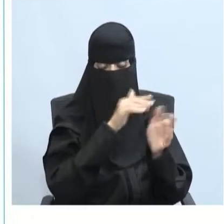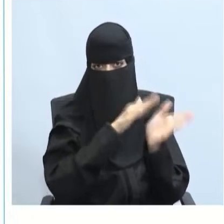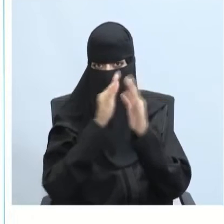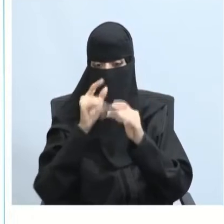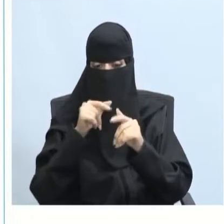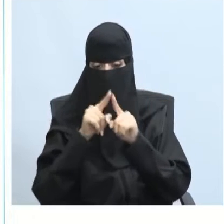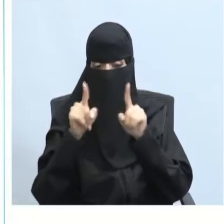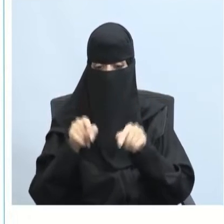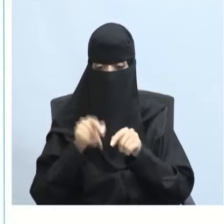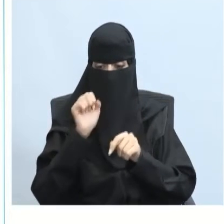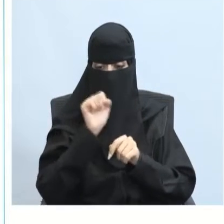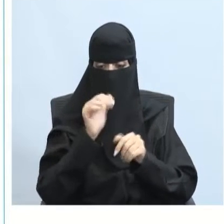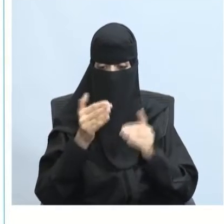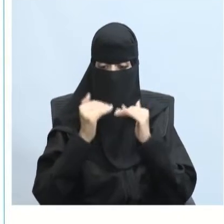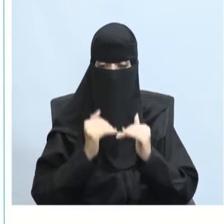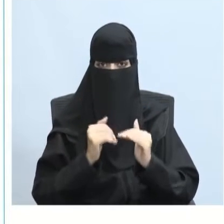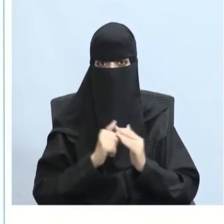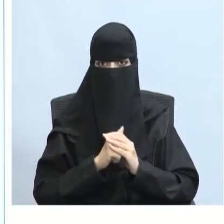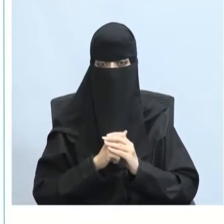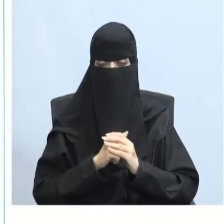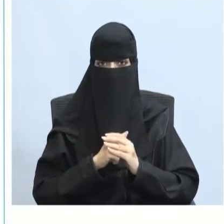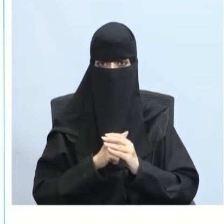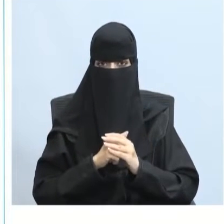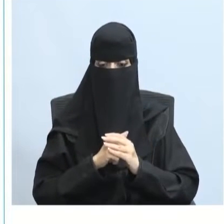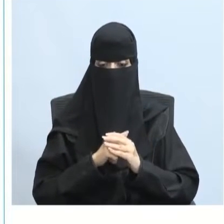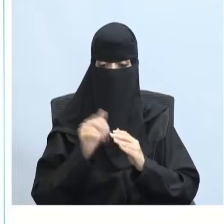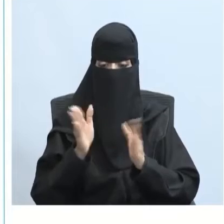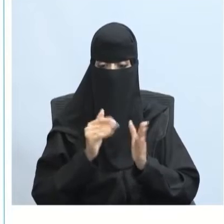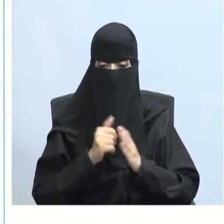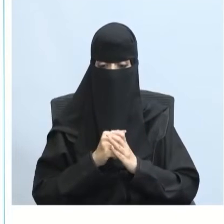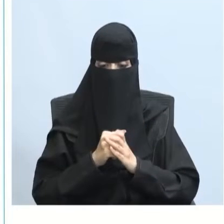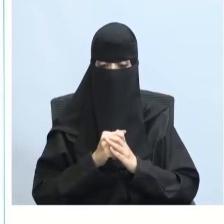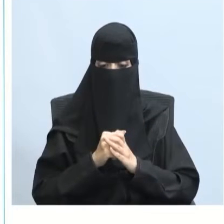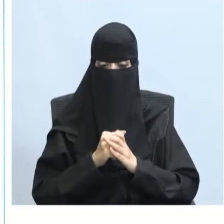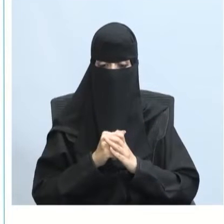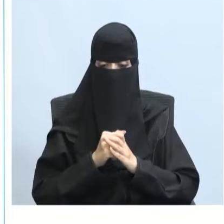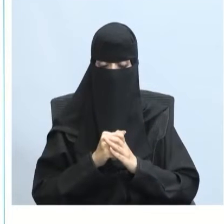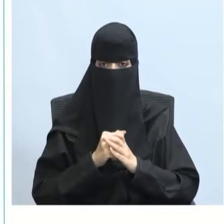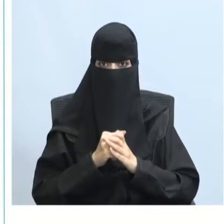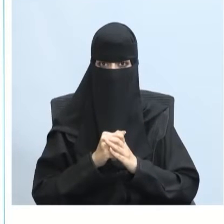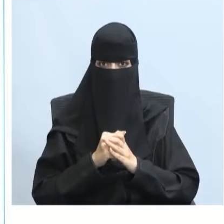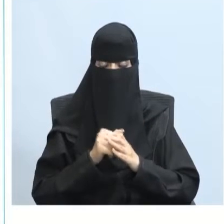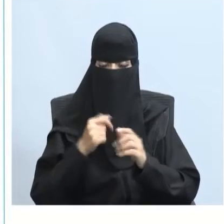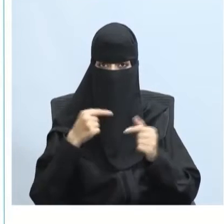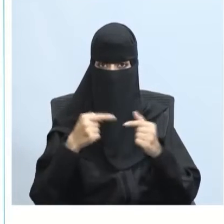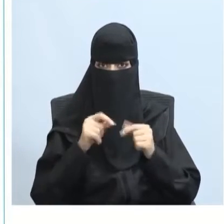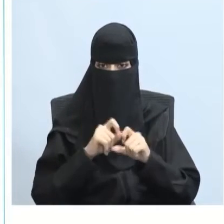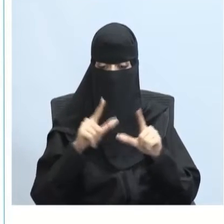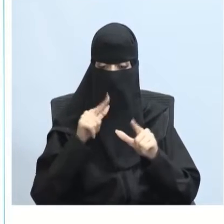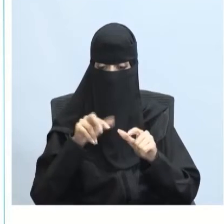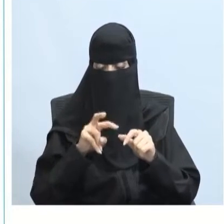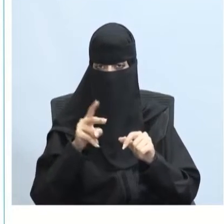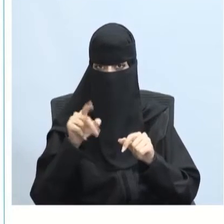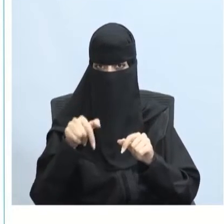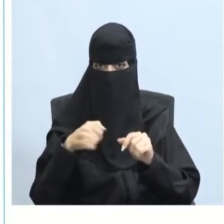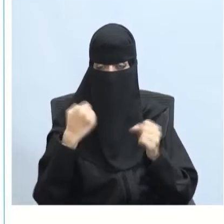في نافذه خصائص المشروع بروجكت روبيرتس التي تظهر اضغط